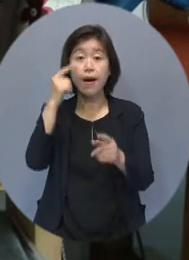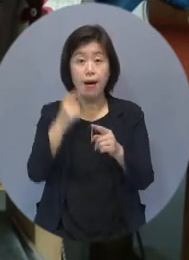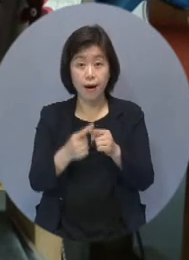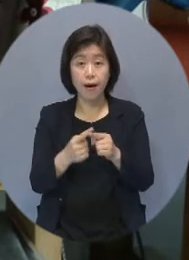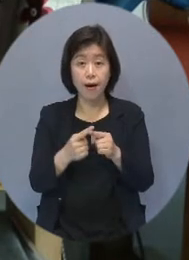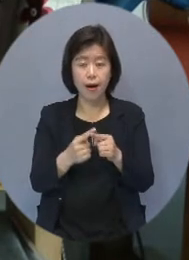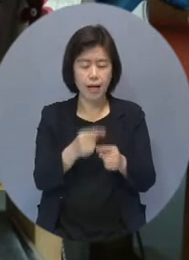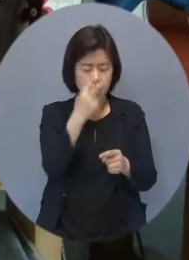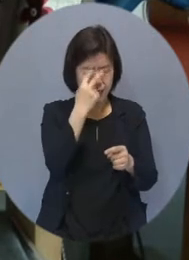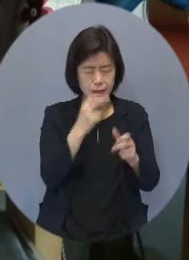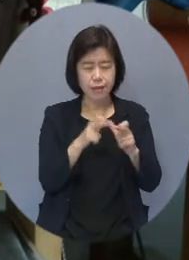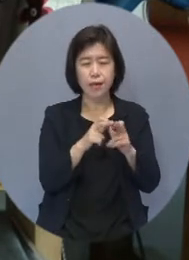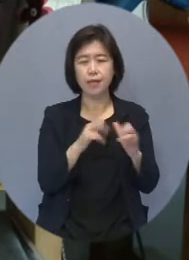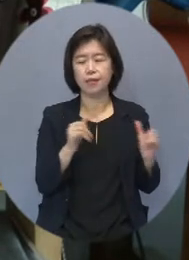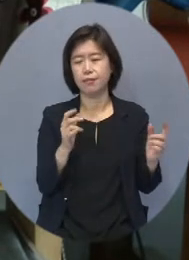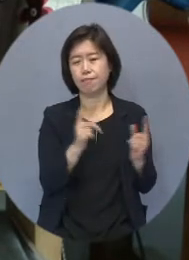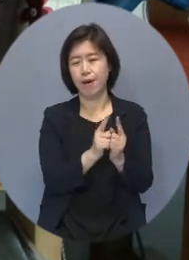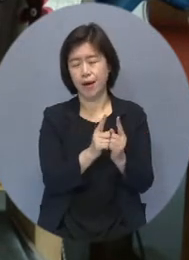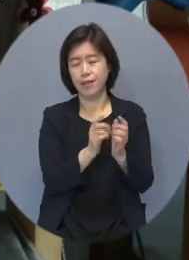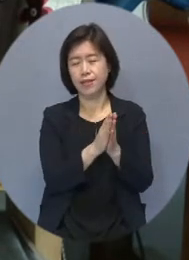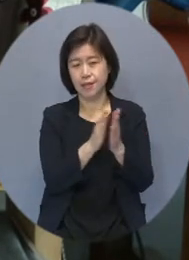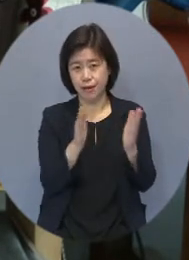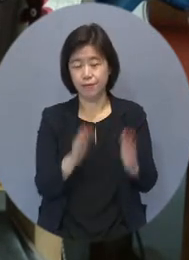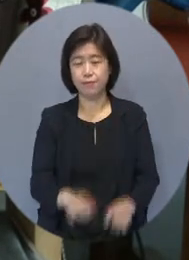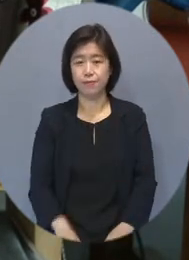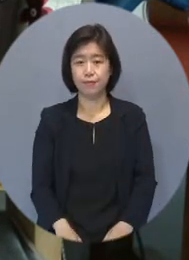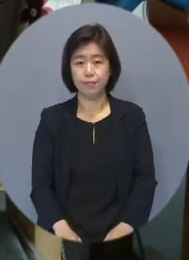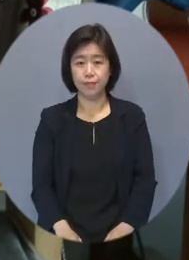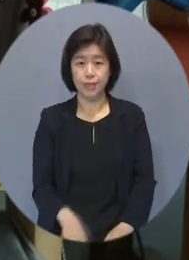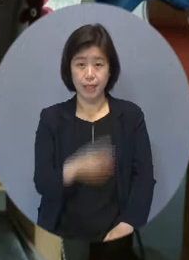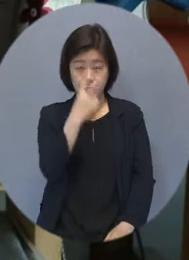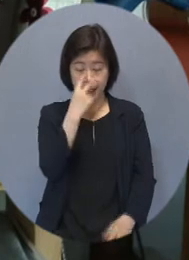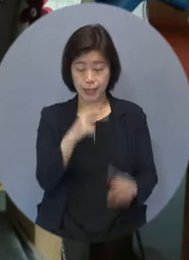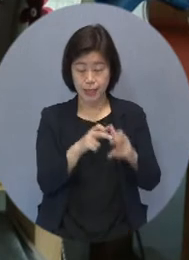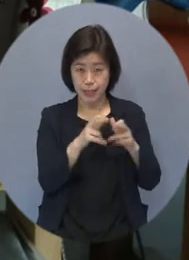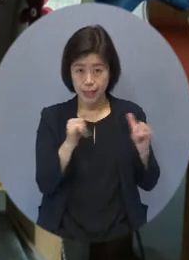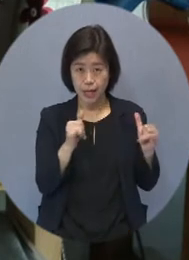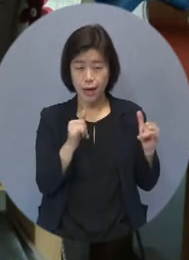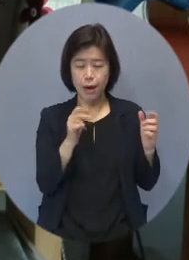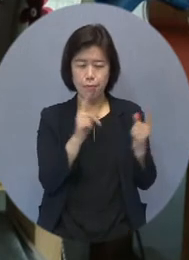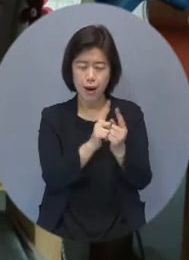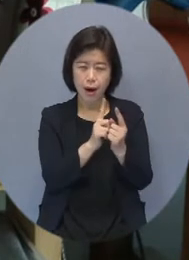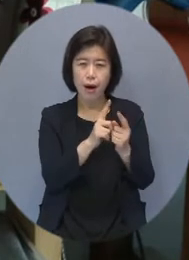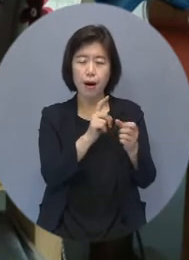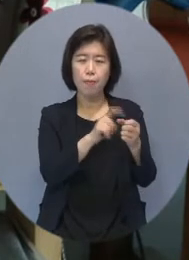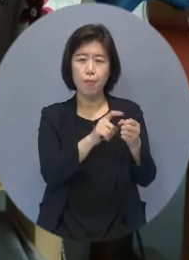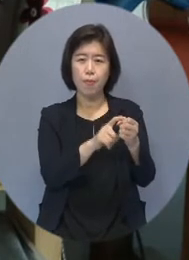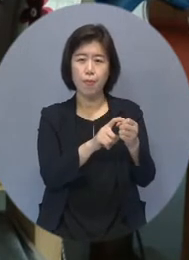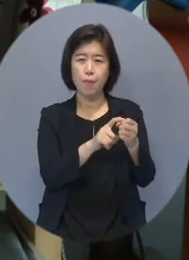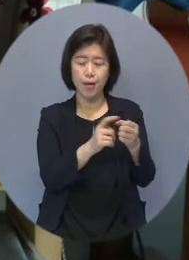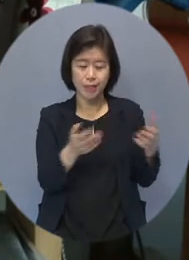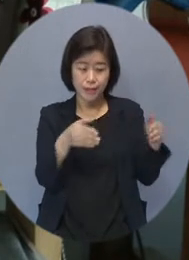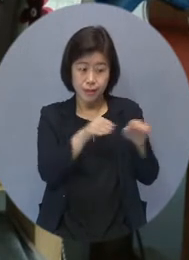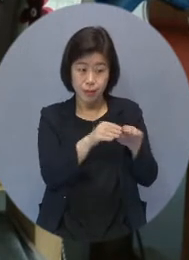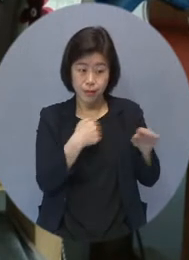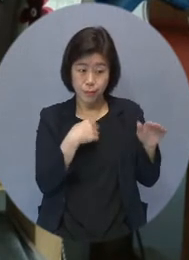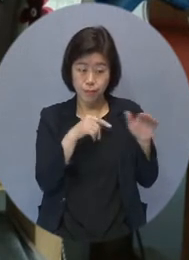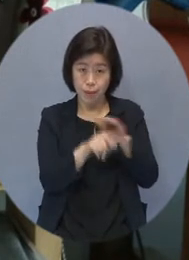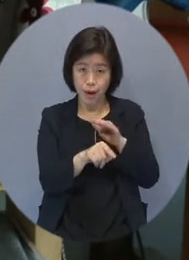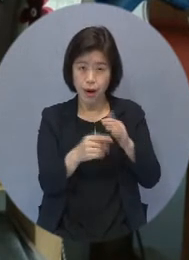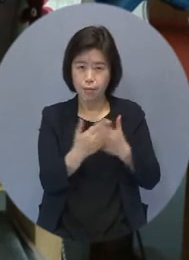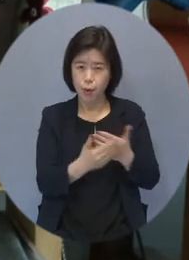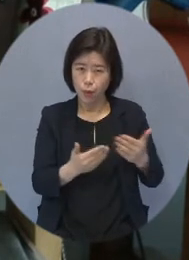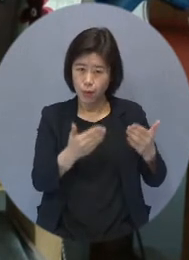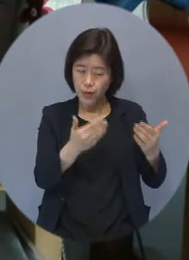만나기 시작했어요. 그래서 이분들을 만나기 위해서 시설에 찾아가서 봉사하고 그러다 보니까 이거는 내 개인적으로